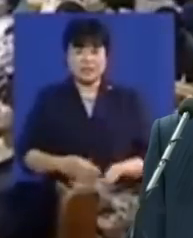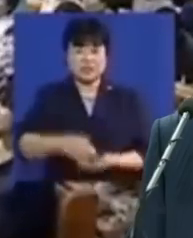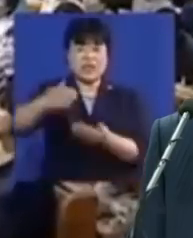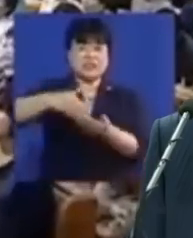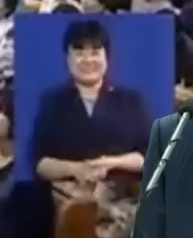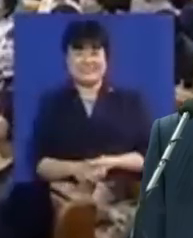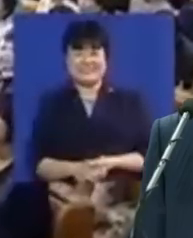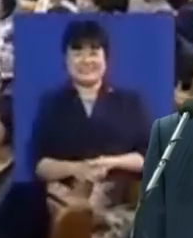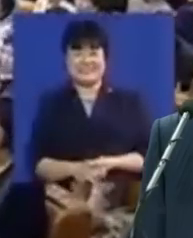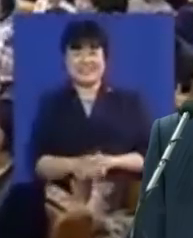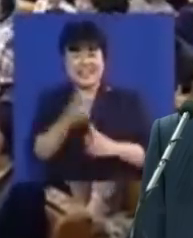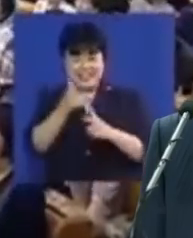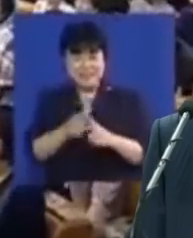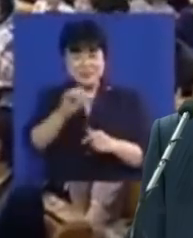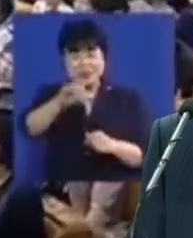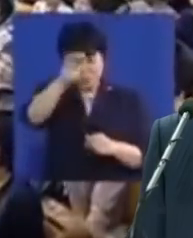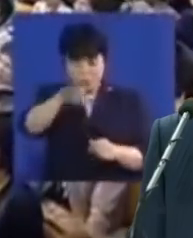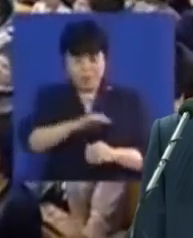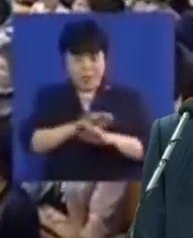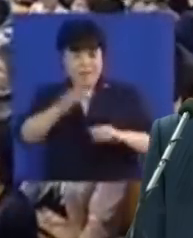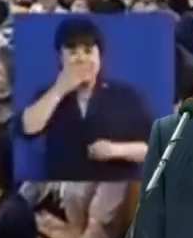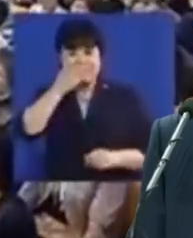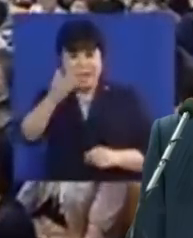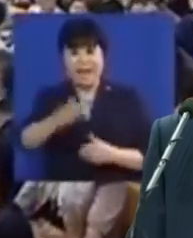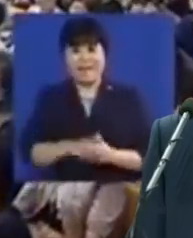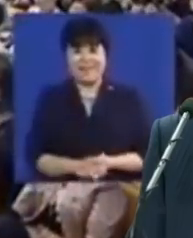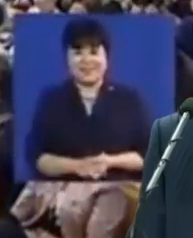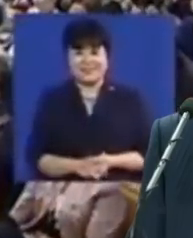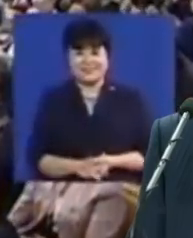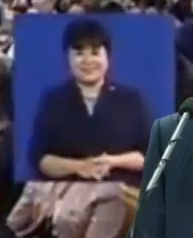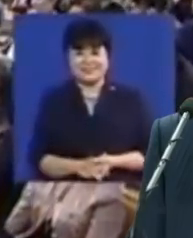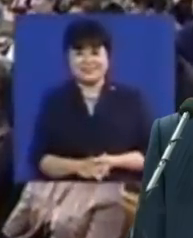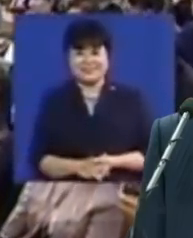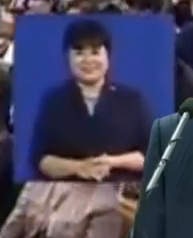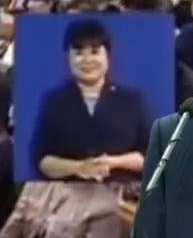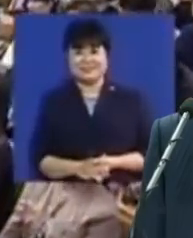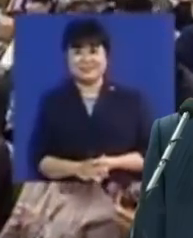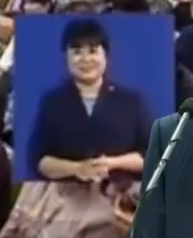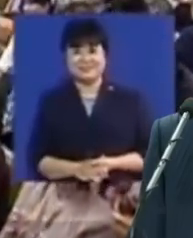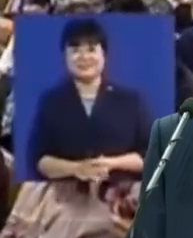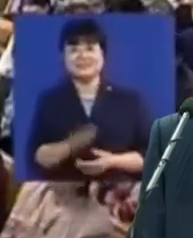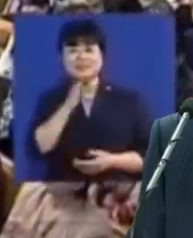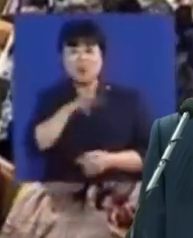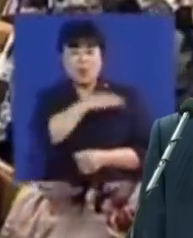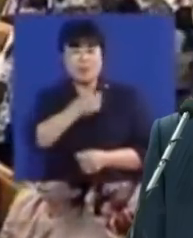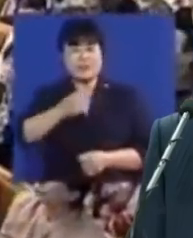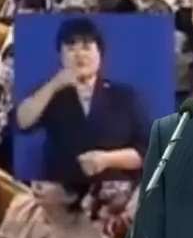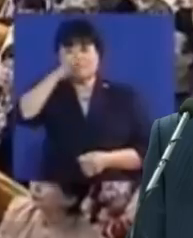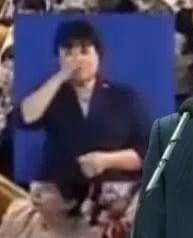오지 마라. 예수님께 오면 해결 방책이 있습니다. 하늘 갔다가 모든 권세를 다 가지고 계시니까.